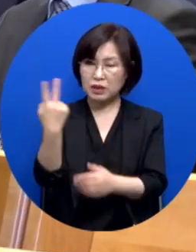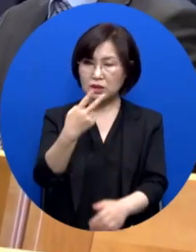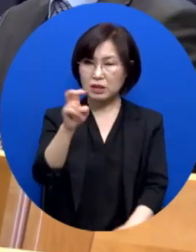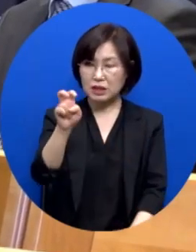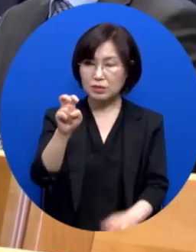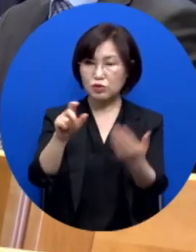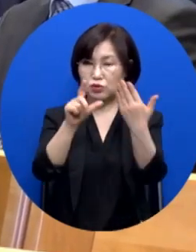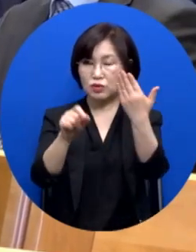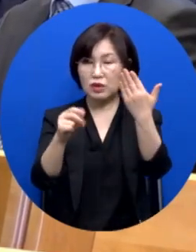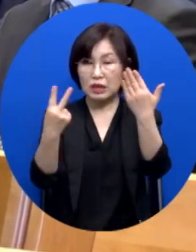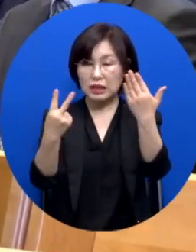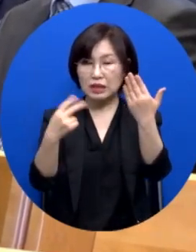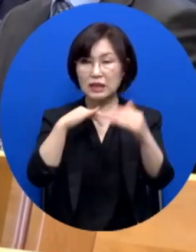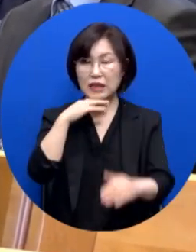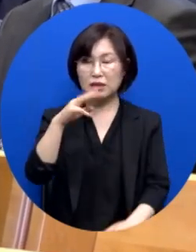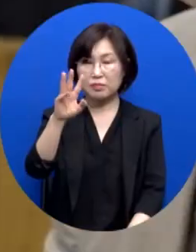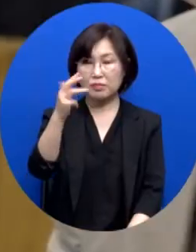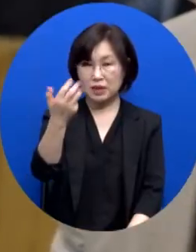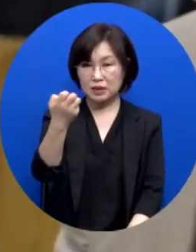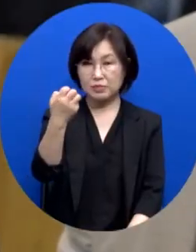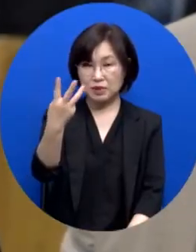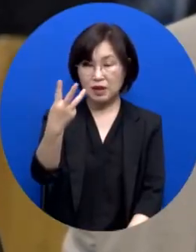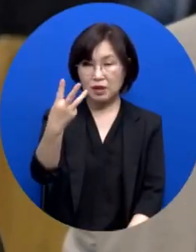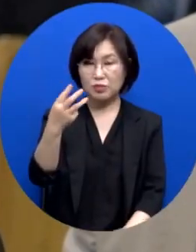9월 2일 향년 83세로 별수 했읍니다